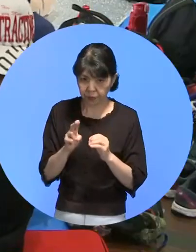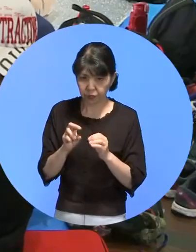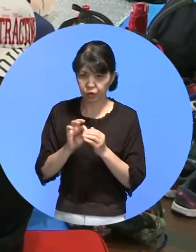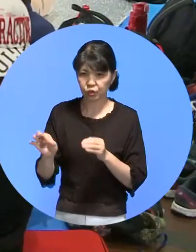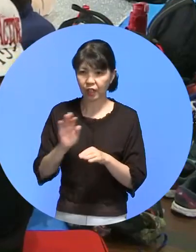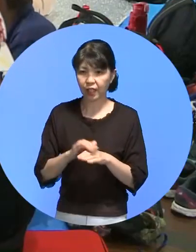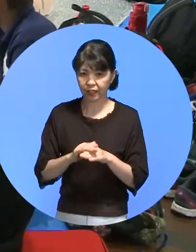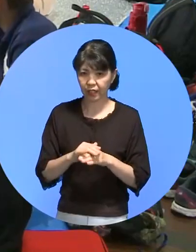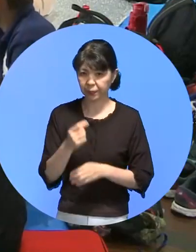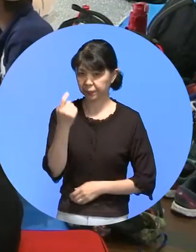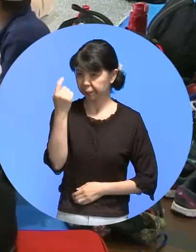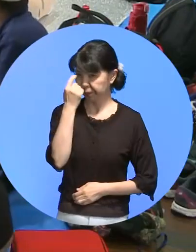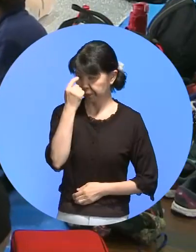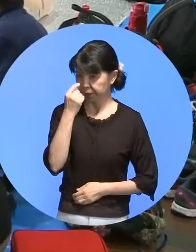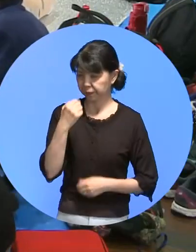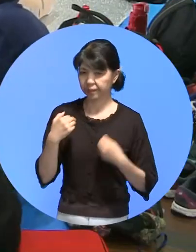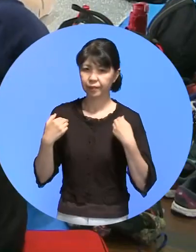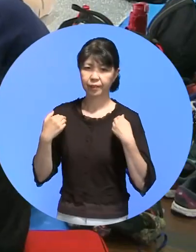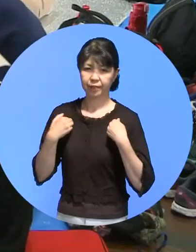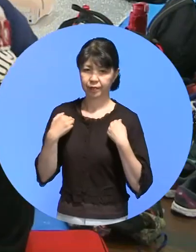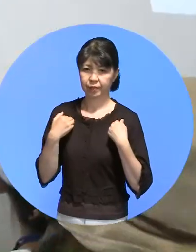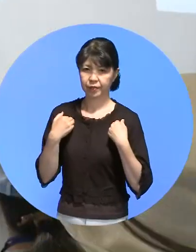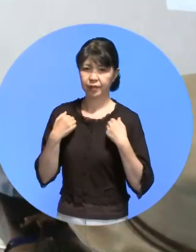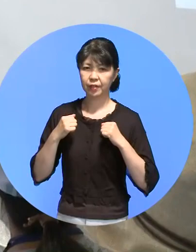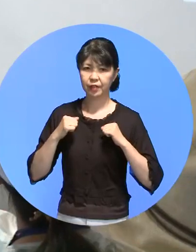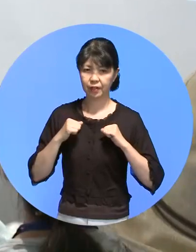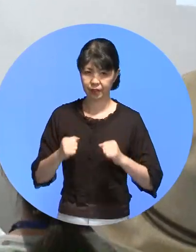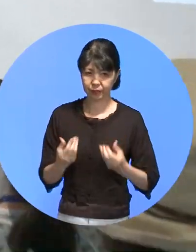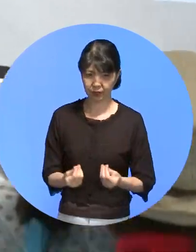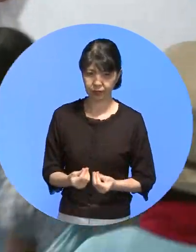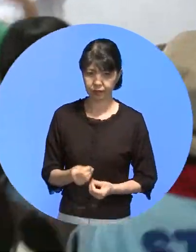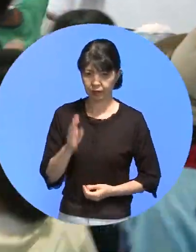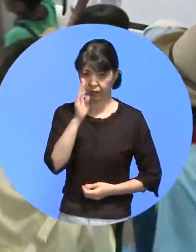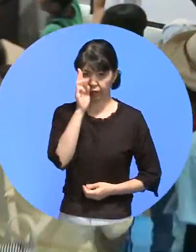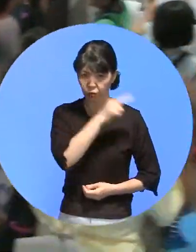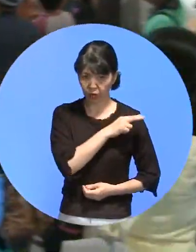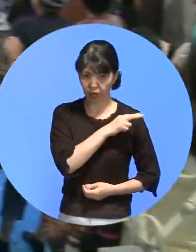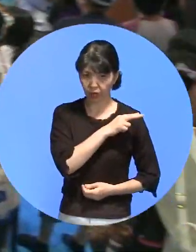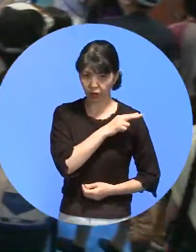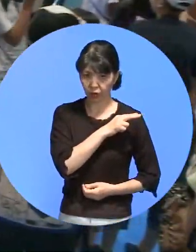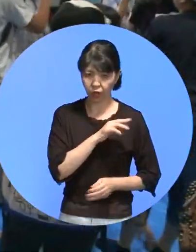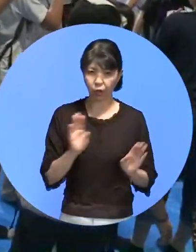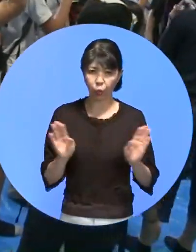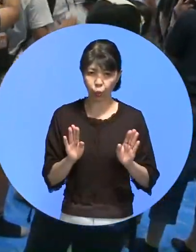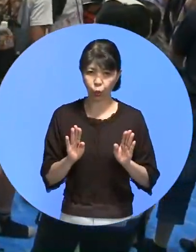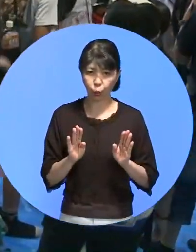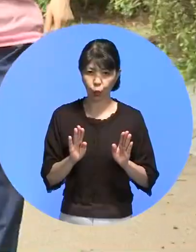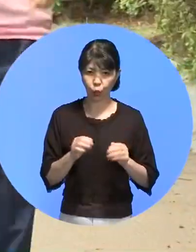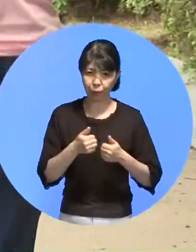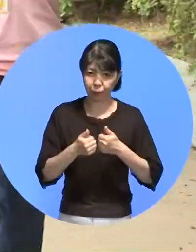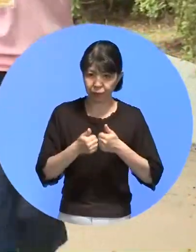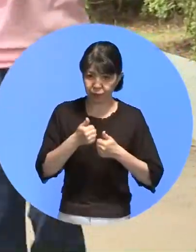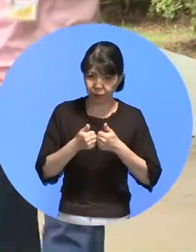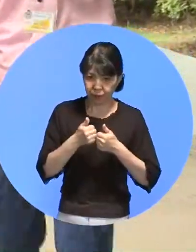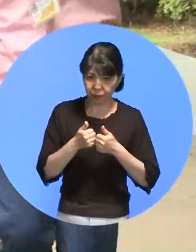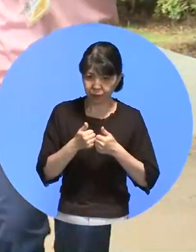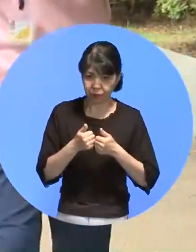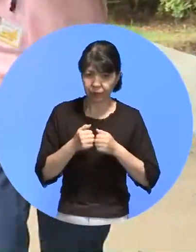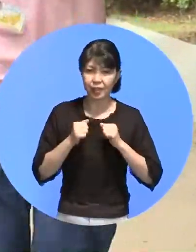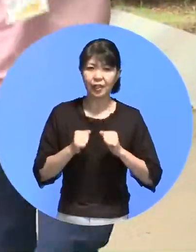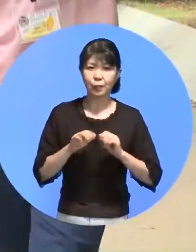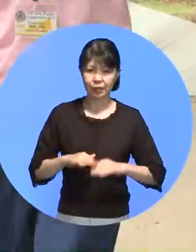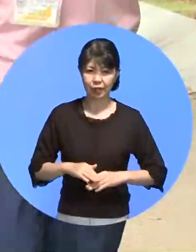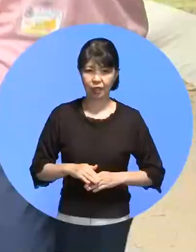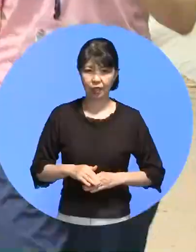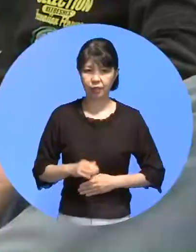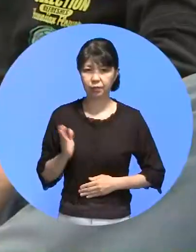と実技で学びました。午後からは子どもメディカルラリーが行われました。ラリーは